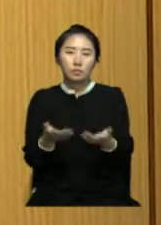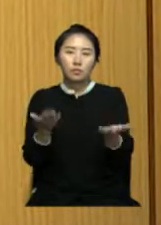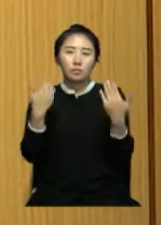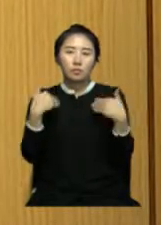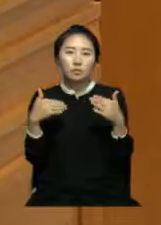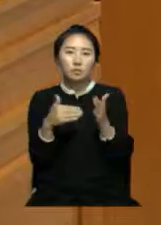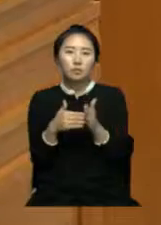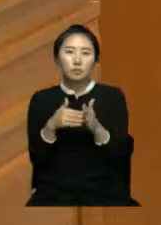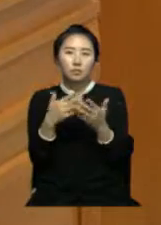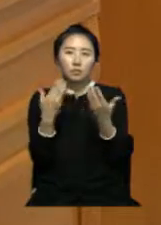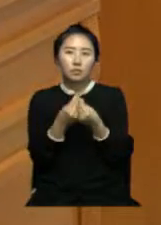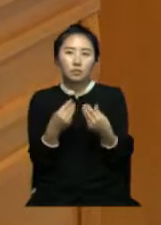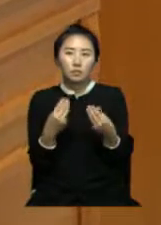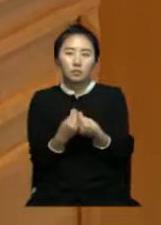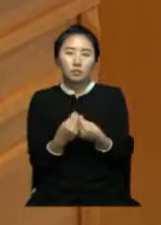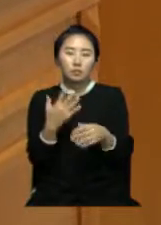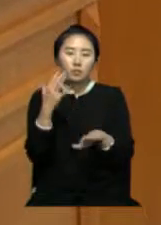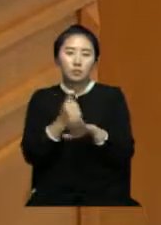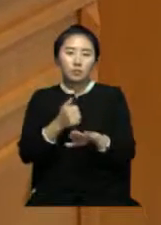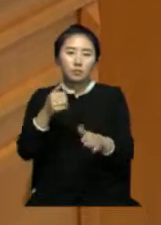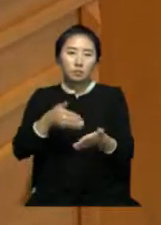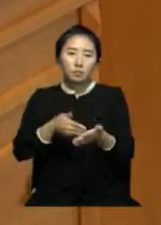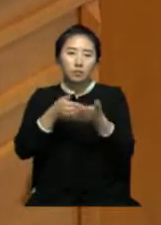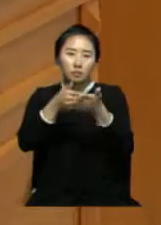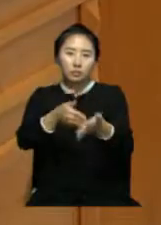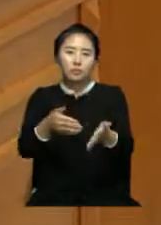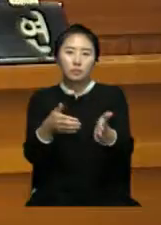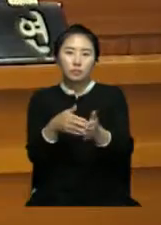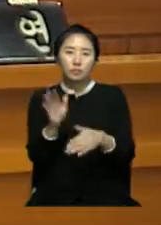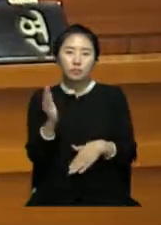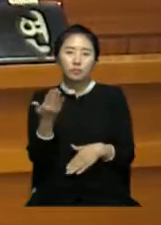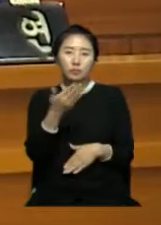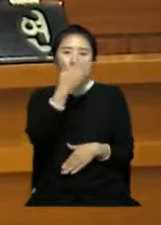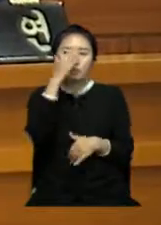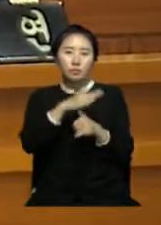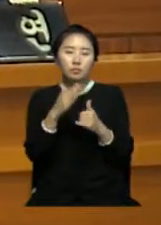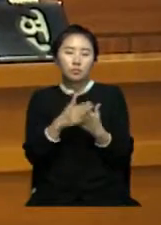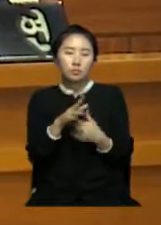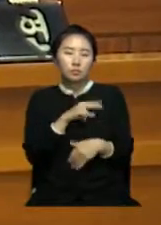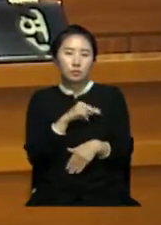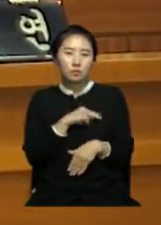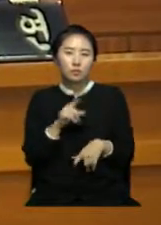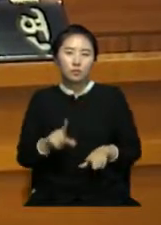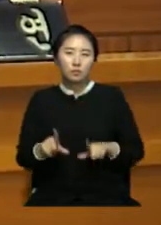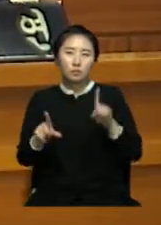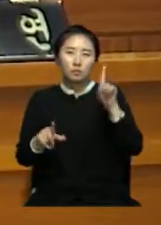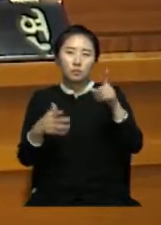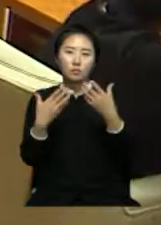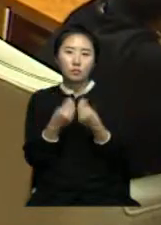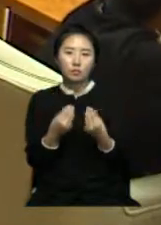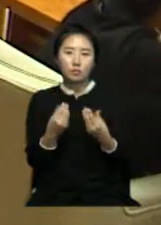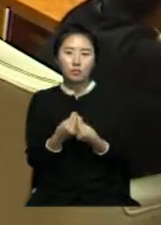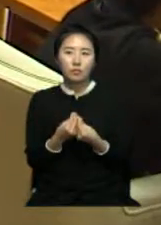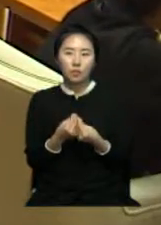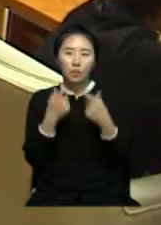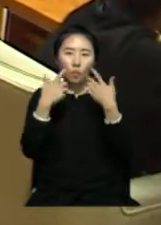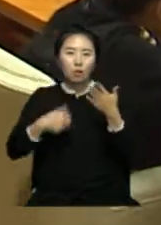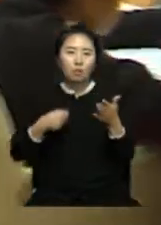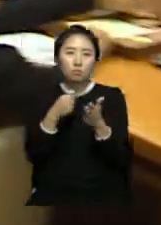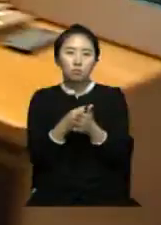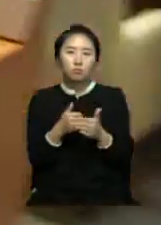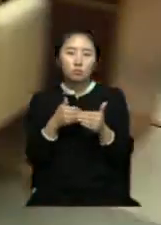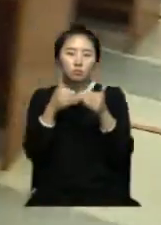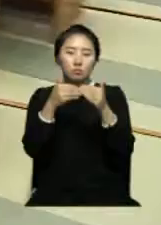통과돼 이 조례안은 최종 가결됐습니다. 청소년 의원들은 이날 하나의 조례안이 조례로